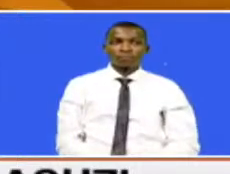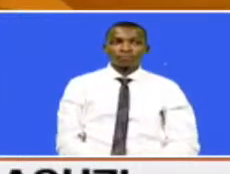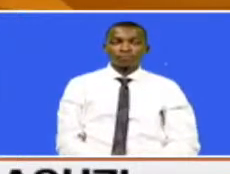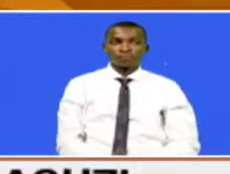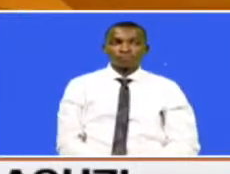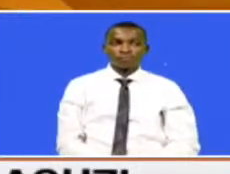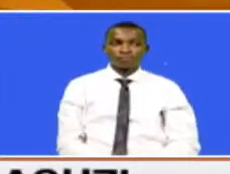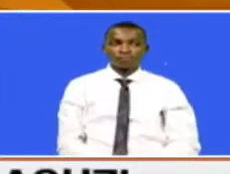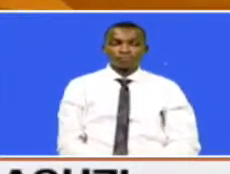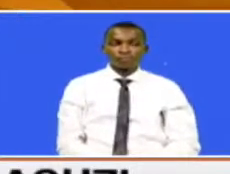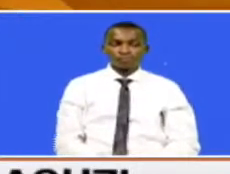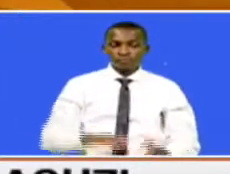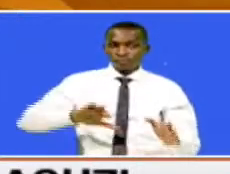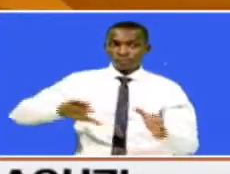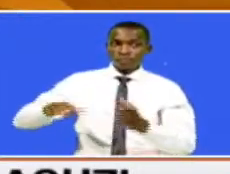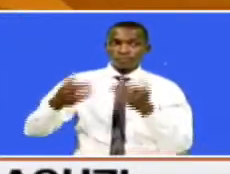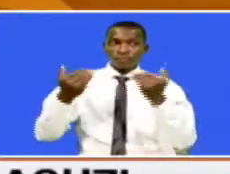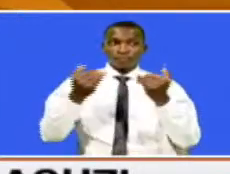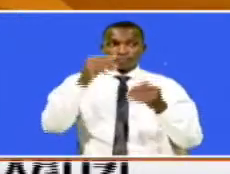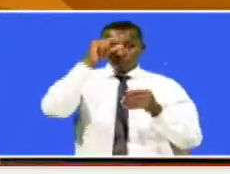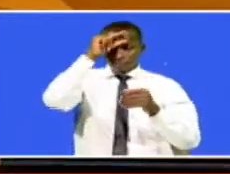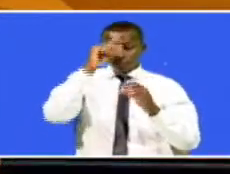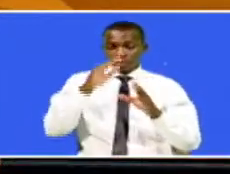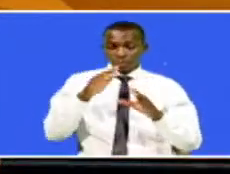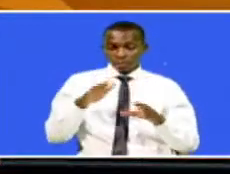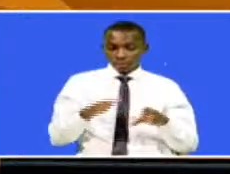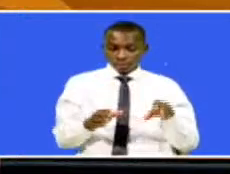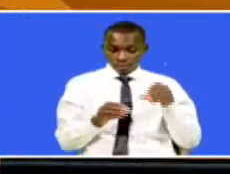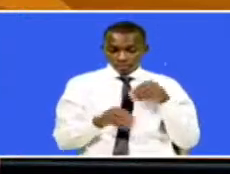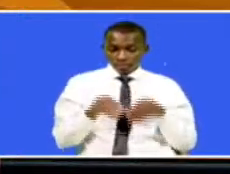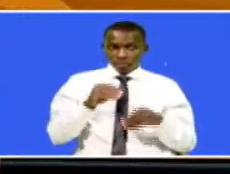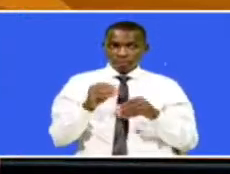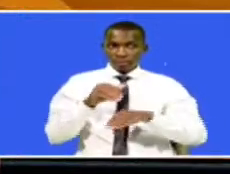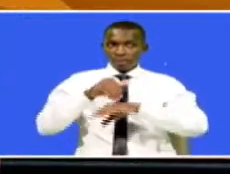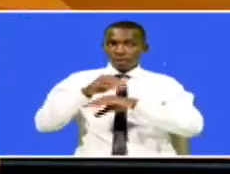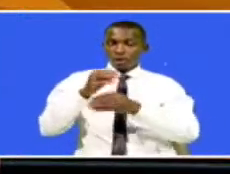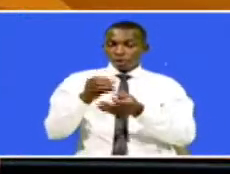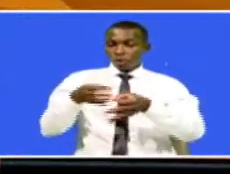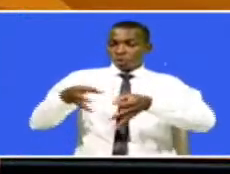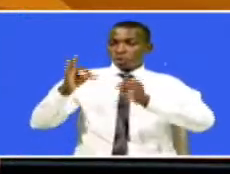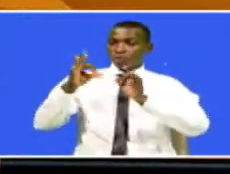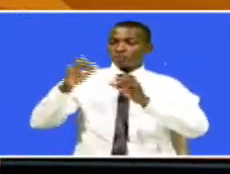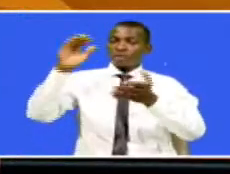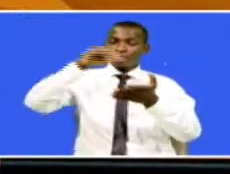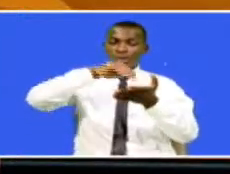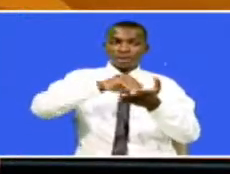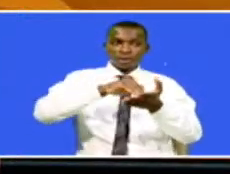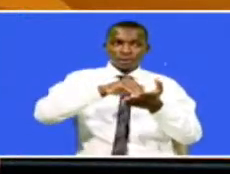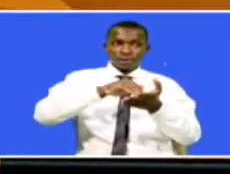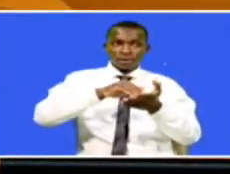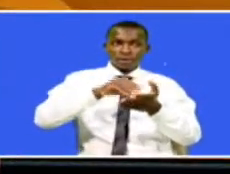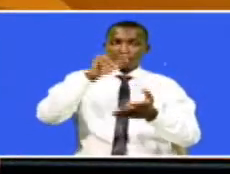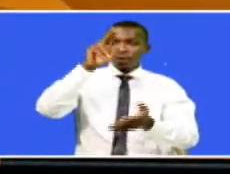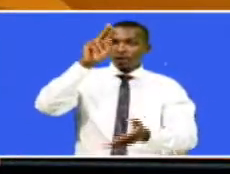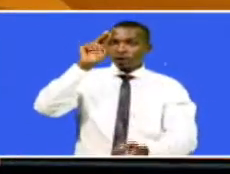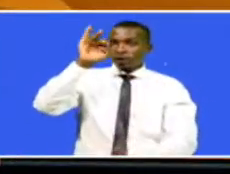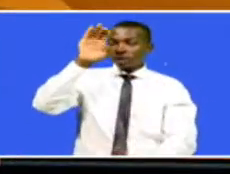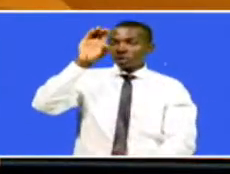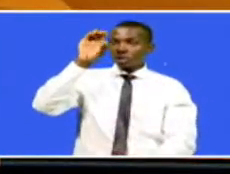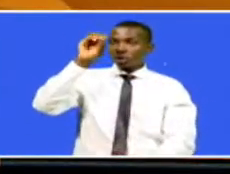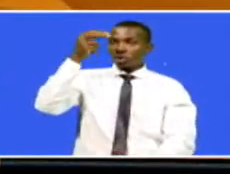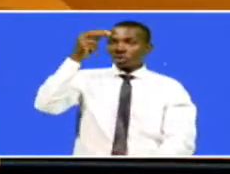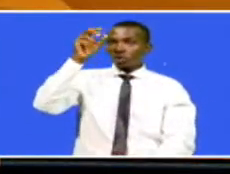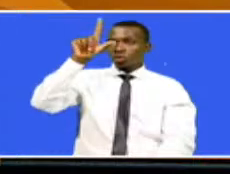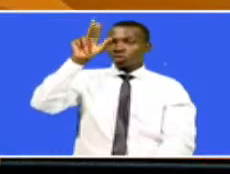Na mtazamaji, gavana wa kaunti ya Busia Paul Otuoma amewatuma maafisa wakuu wa serikali hiyo akiwemo katibu wa kaunti Nicholas Mulaku